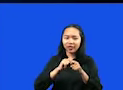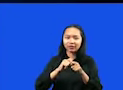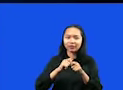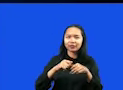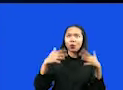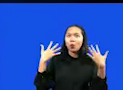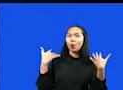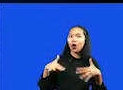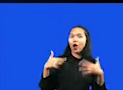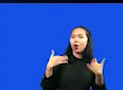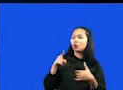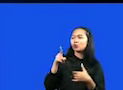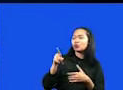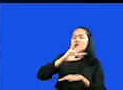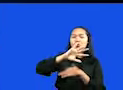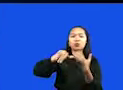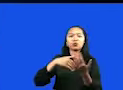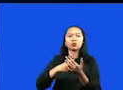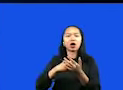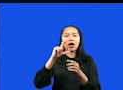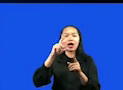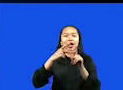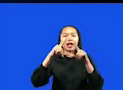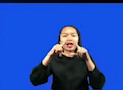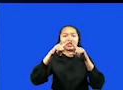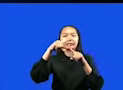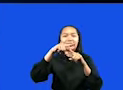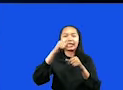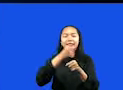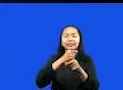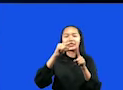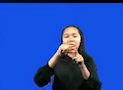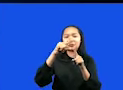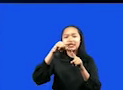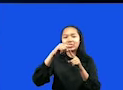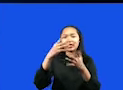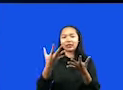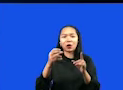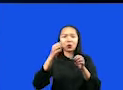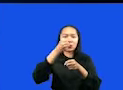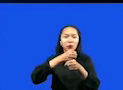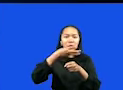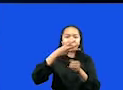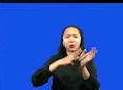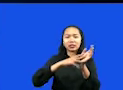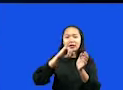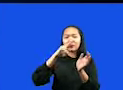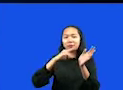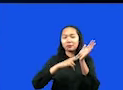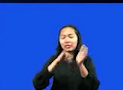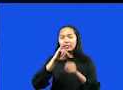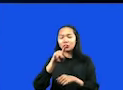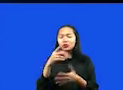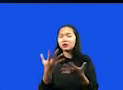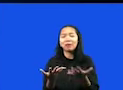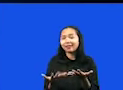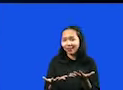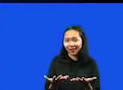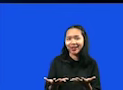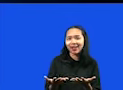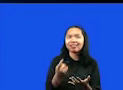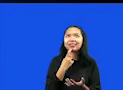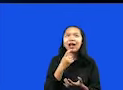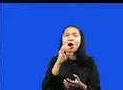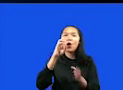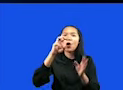apa-apa dengan chat GPT dengan Gemini gitu ya Iya betul lalu Bagaimana nih pengaruhnya kecerdasan buatan kepada omk atau